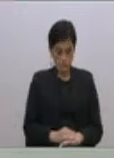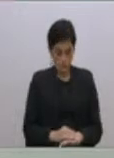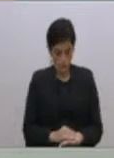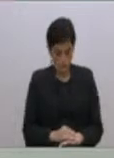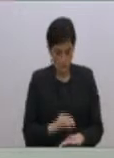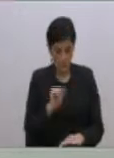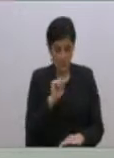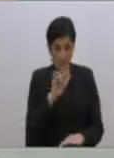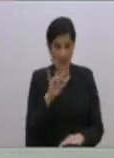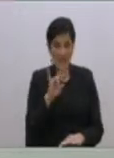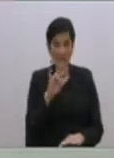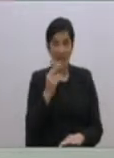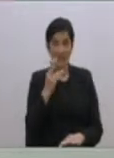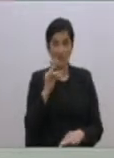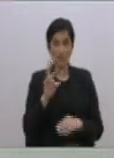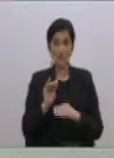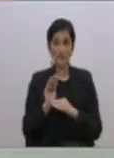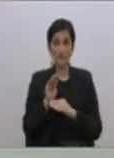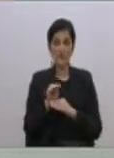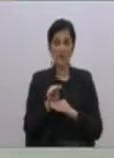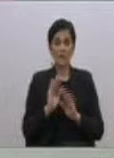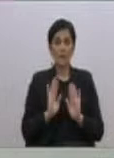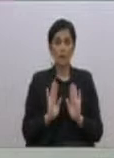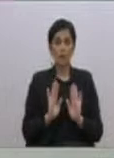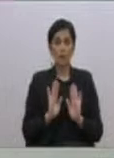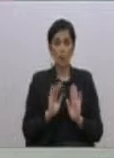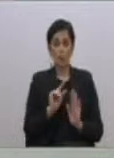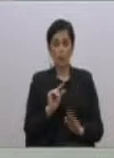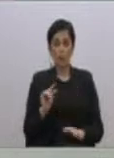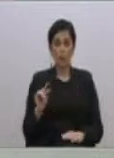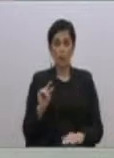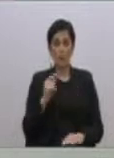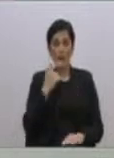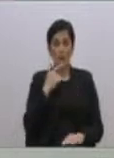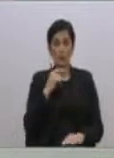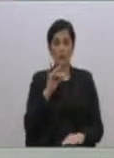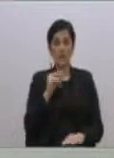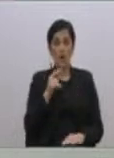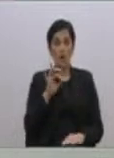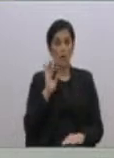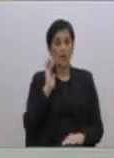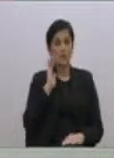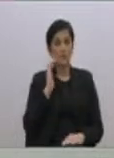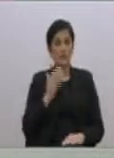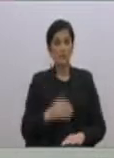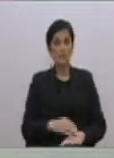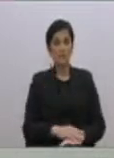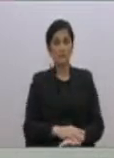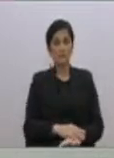ანა ნაცვლიშვილი დავამატე მხოლოდ ეხლა. ბატონო იაკო გისმენთ.